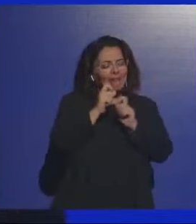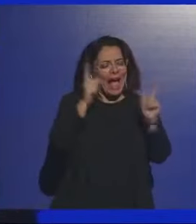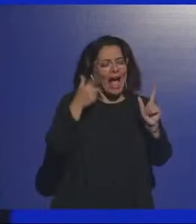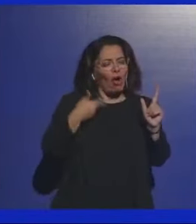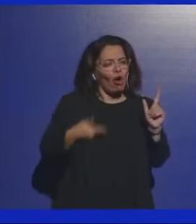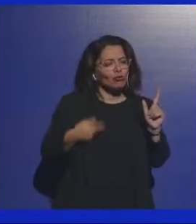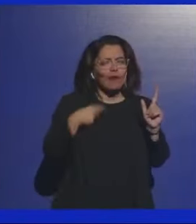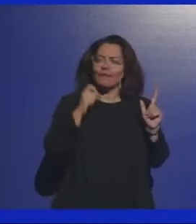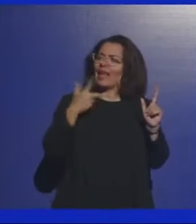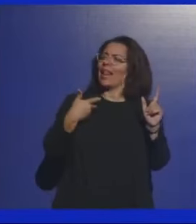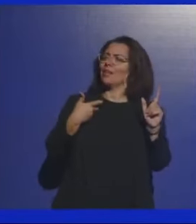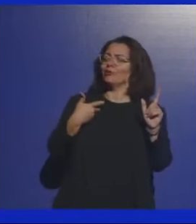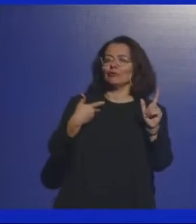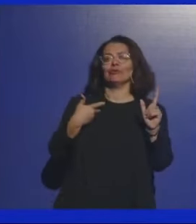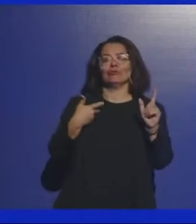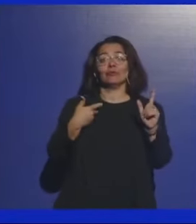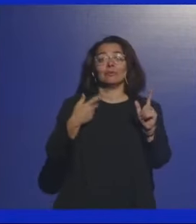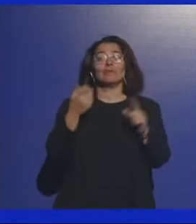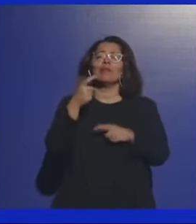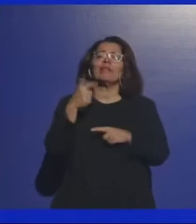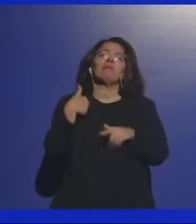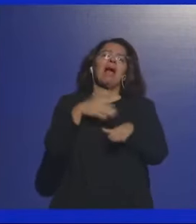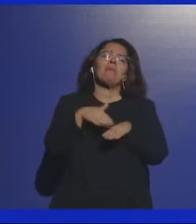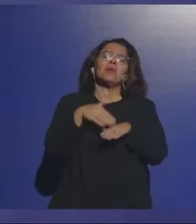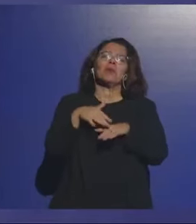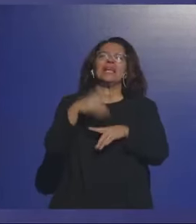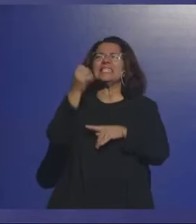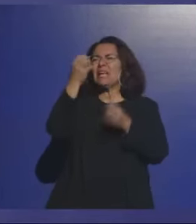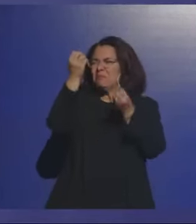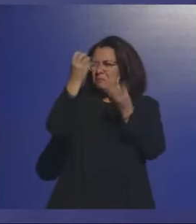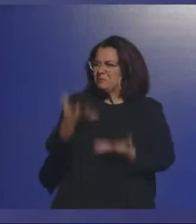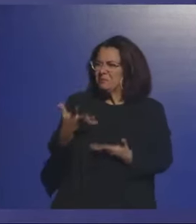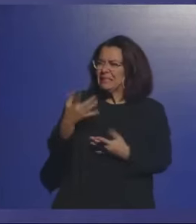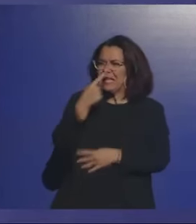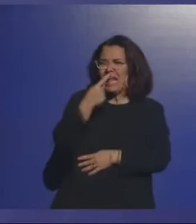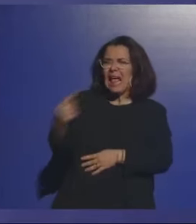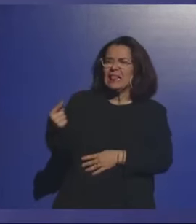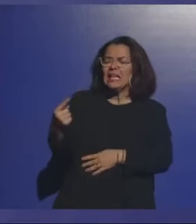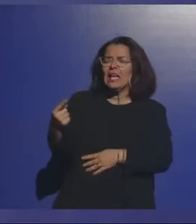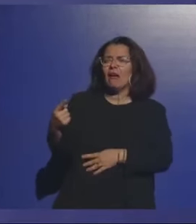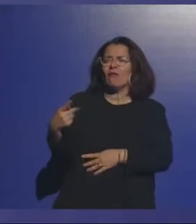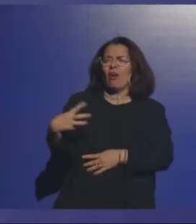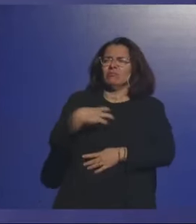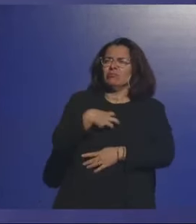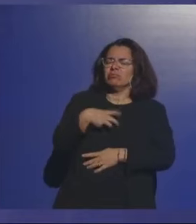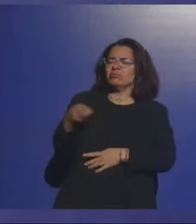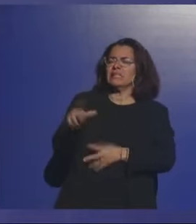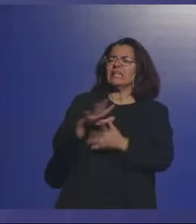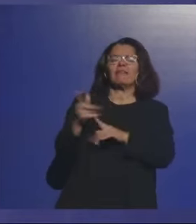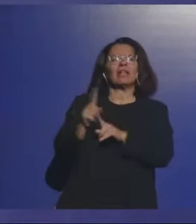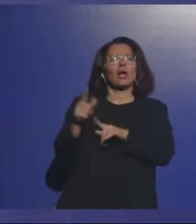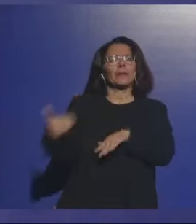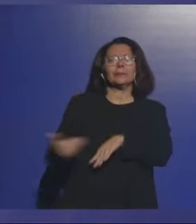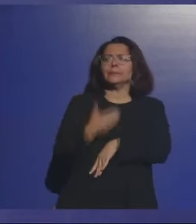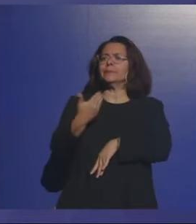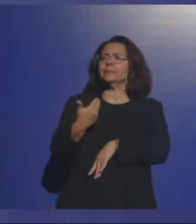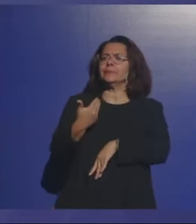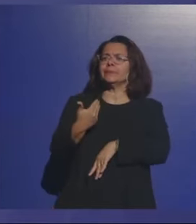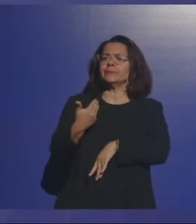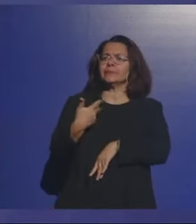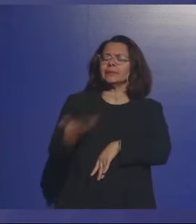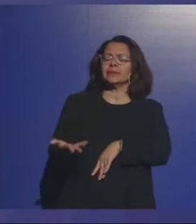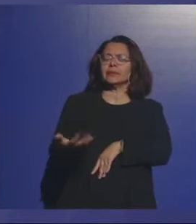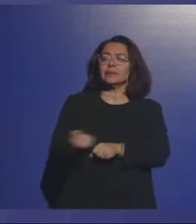rispettati diritto e quindi quando accade una cosa che è spiacevole la vediamo come una una lesa maestà la nostra esistenza